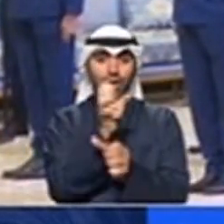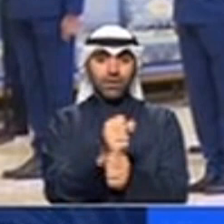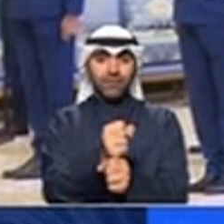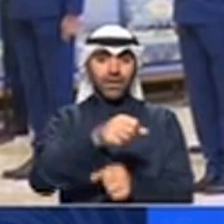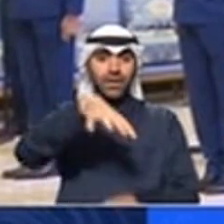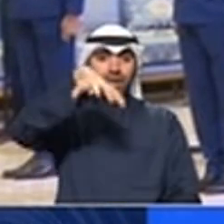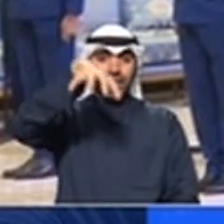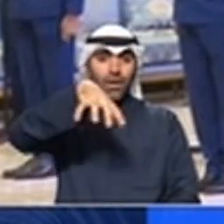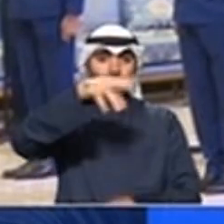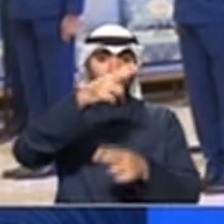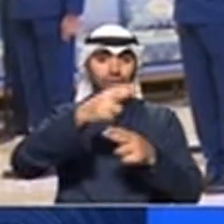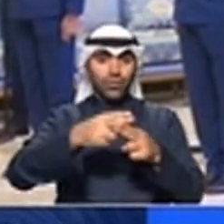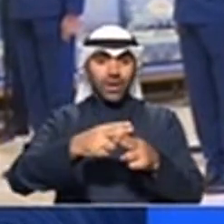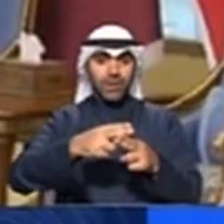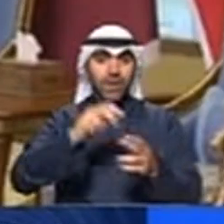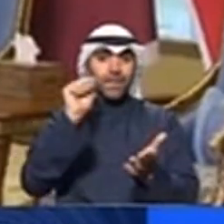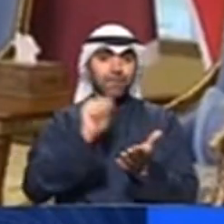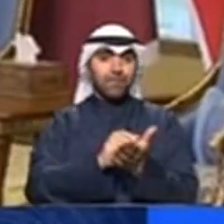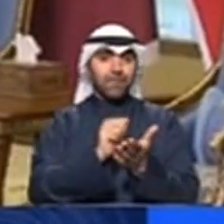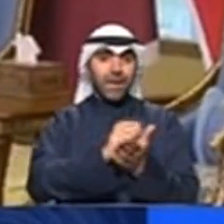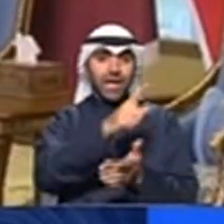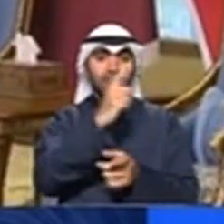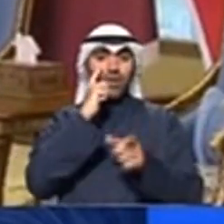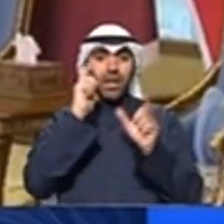أهل الكويت عموما